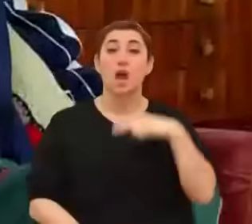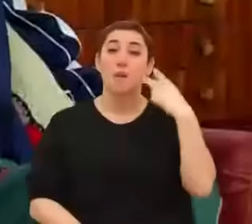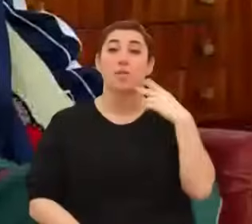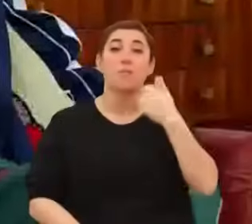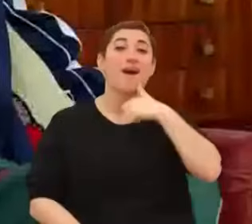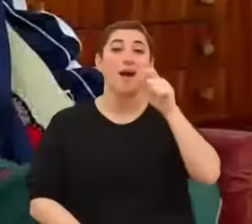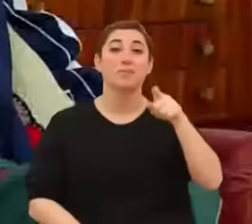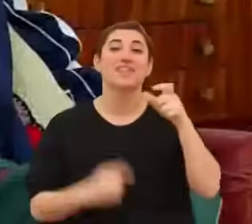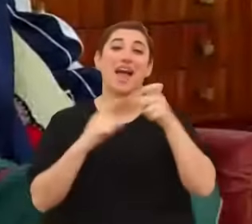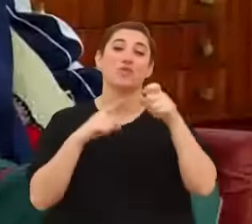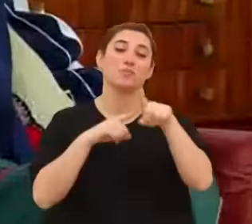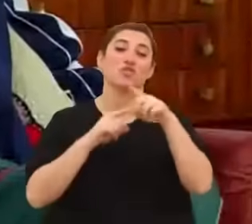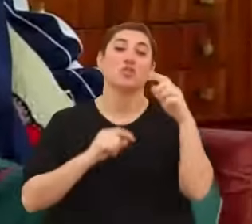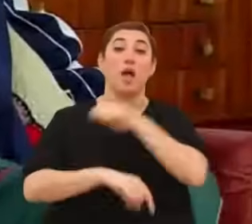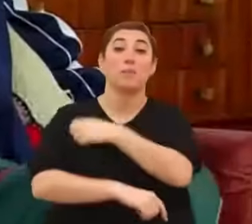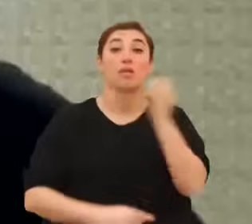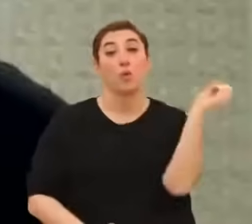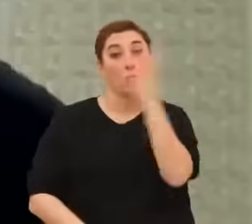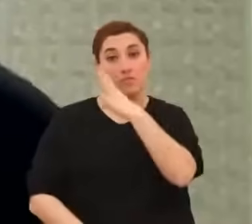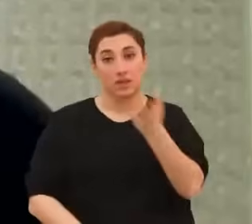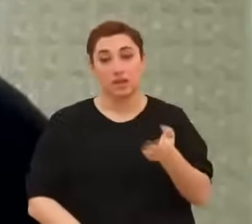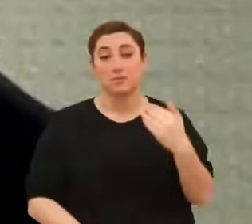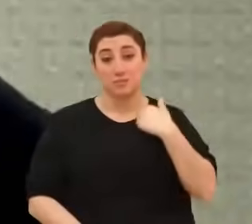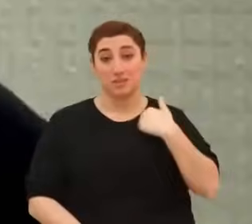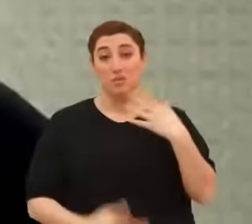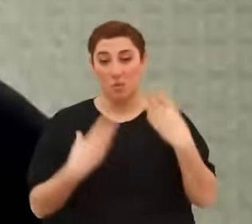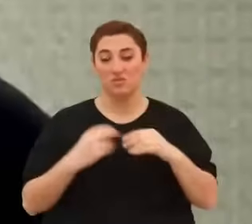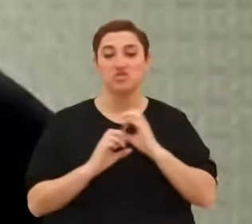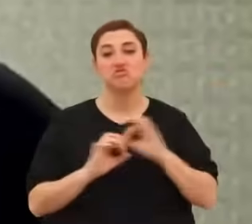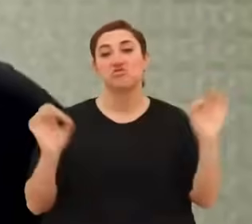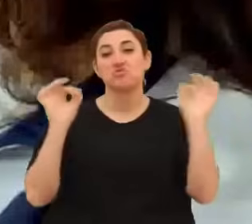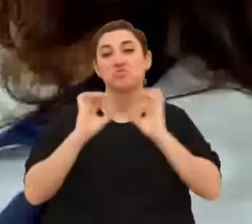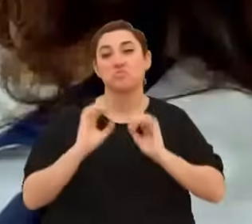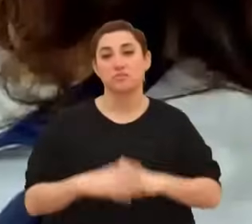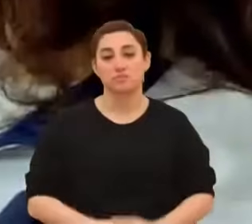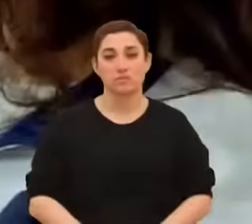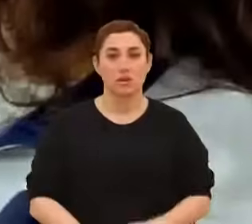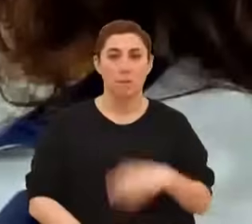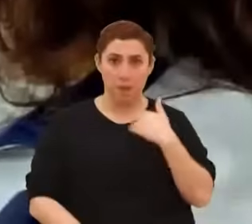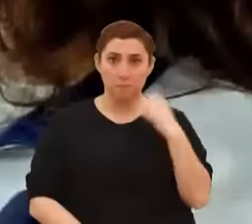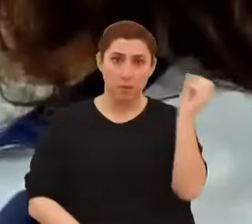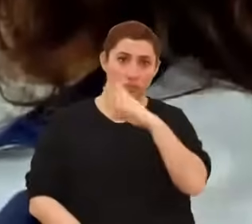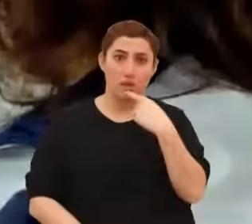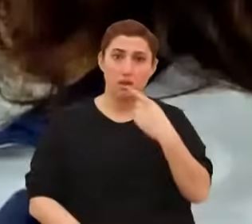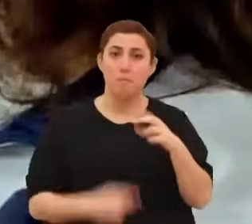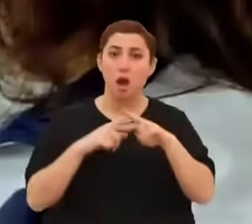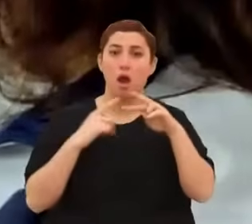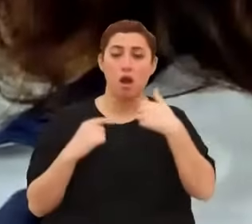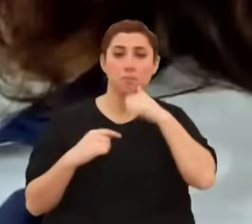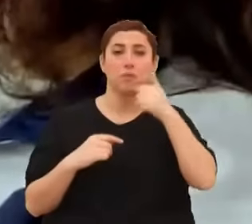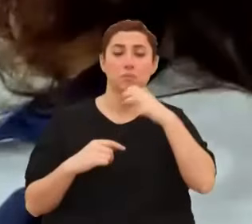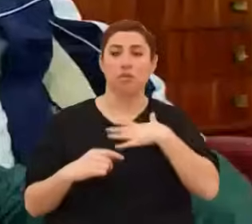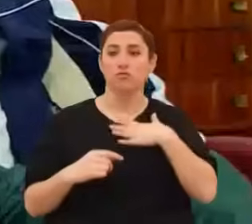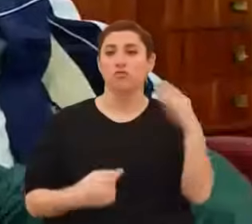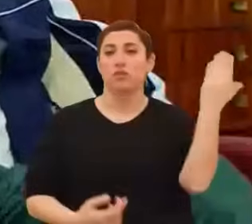Ablam abisini Ergun'un peşinden Almanya'ya gönderir. Bize gelince tık yok. Ya ben mi gönderdim abimi canım? Abim kendi kendine